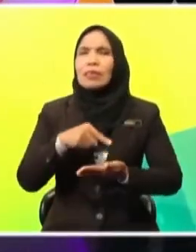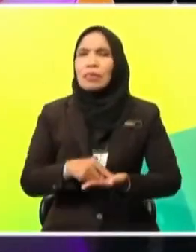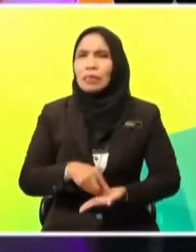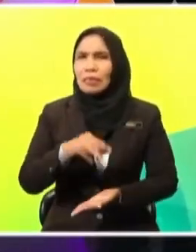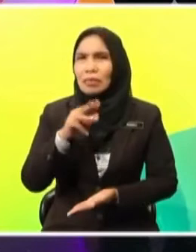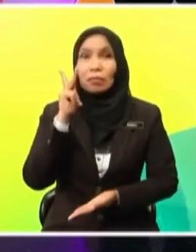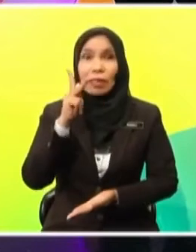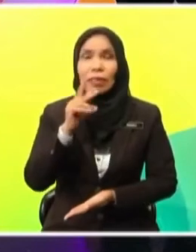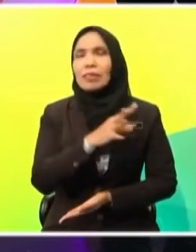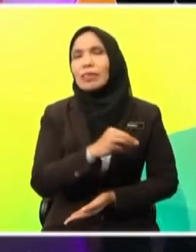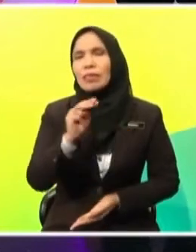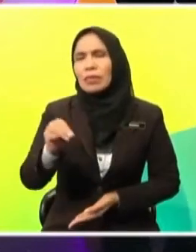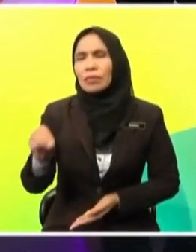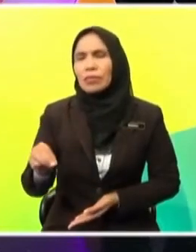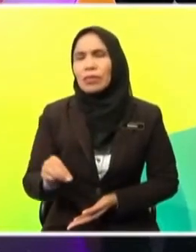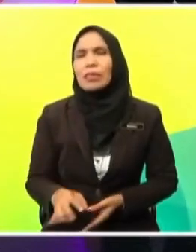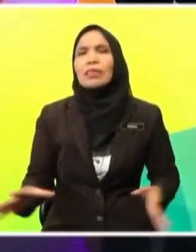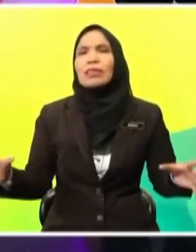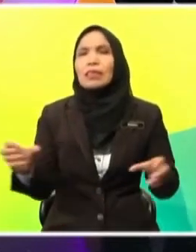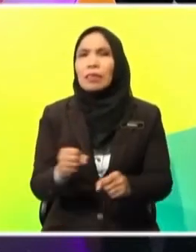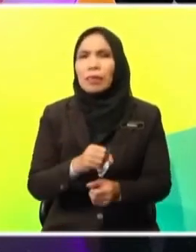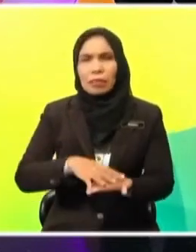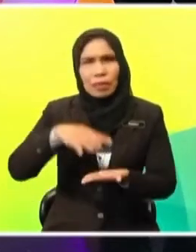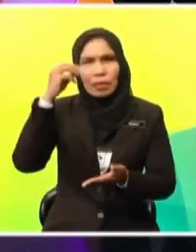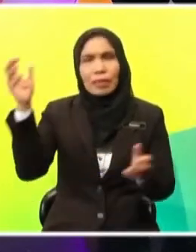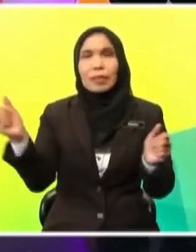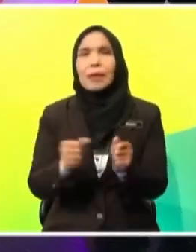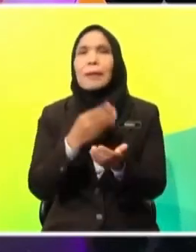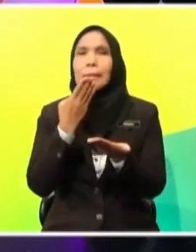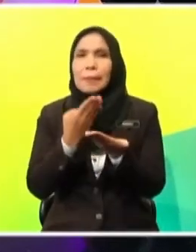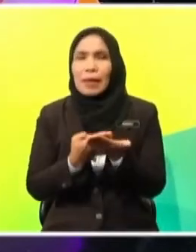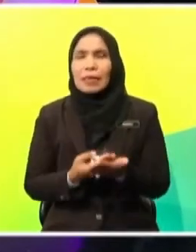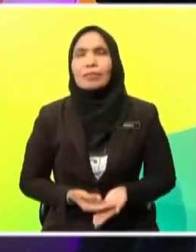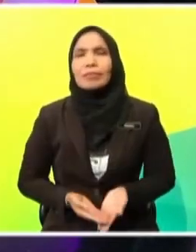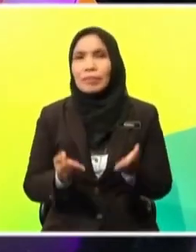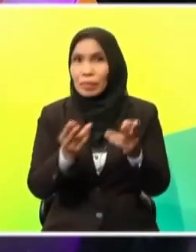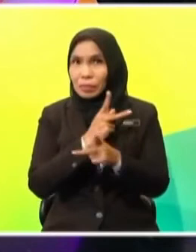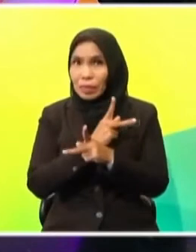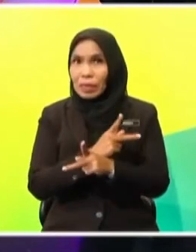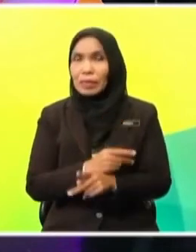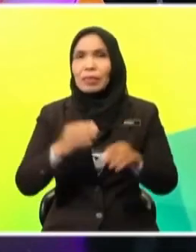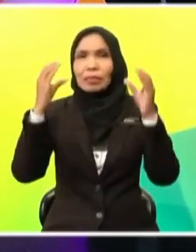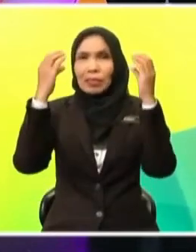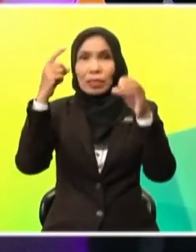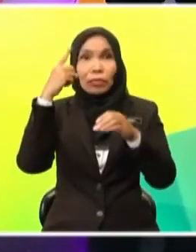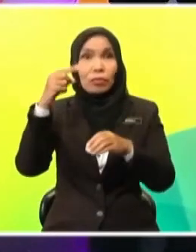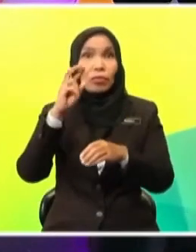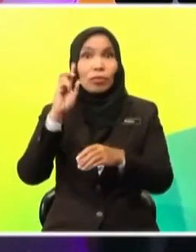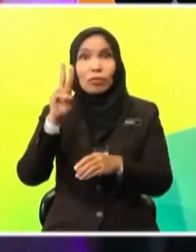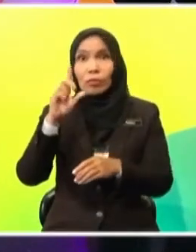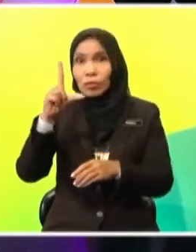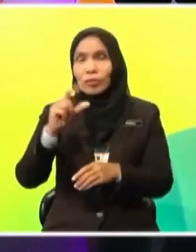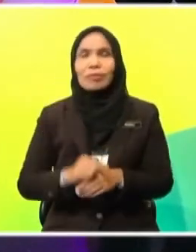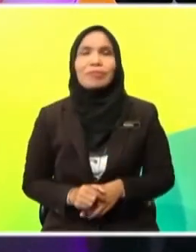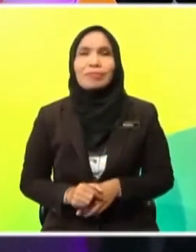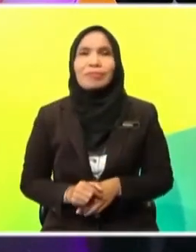sebaiknya pembelajaran kita pada hari ini Makasih Cikgu Zul diatas ilmu yang diberikan kepada